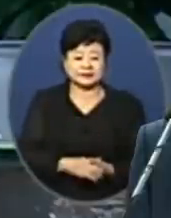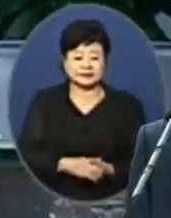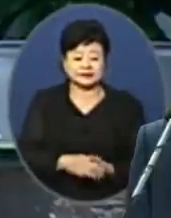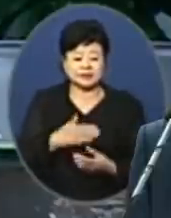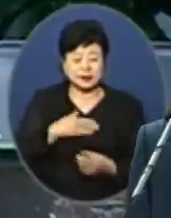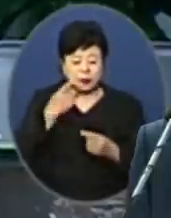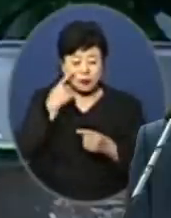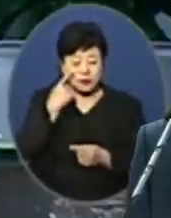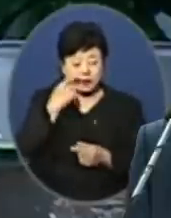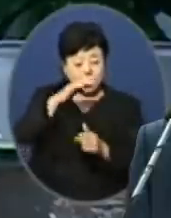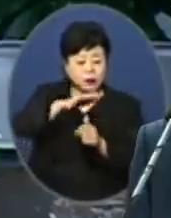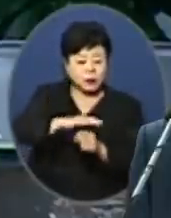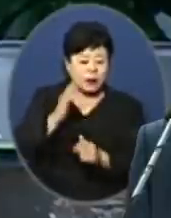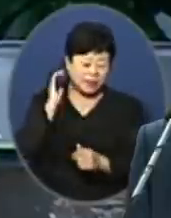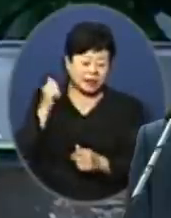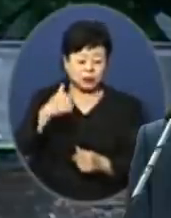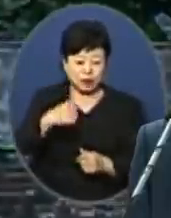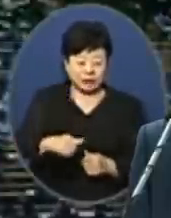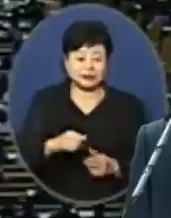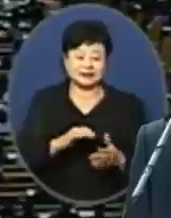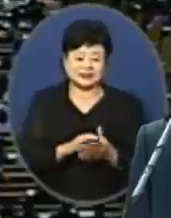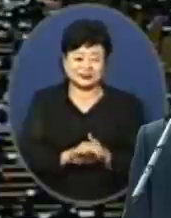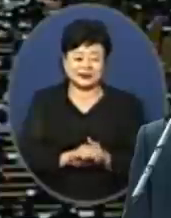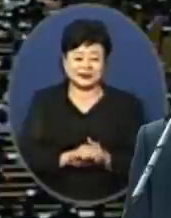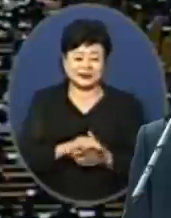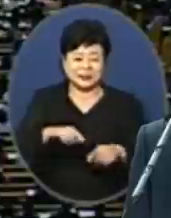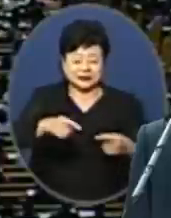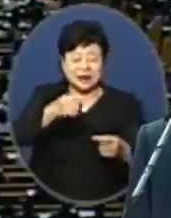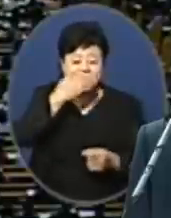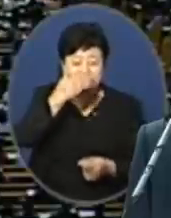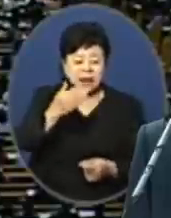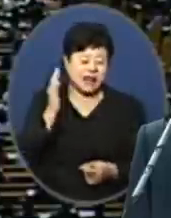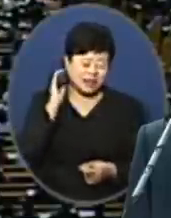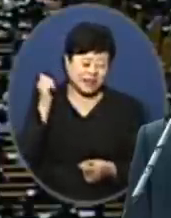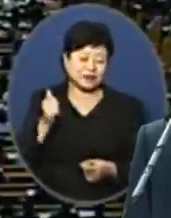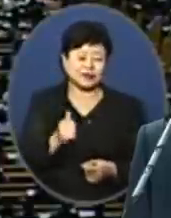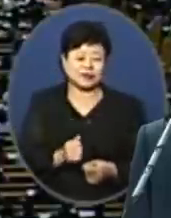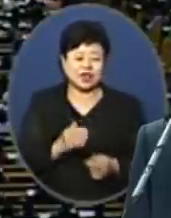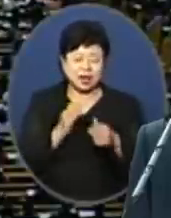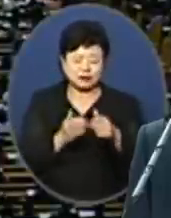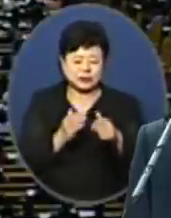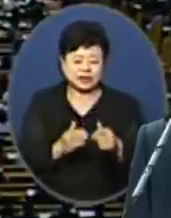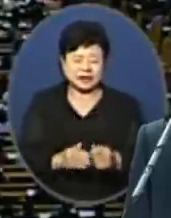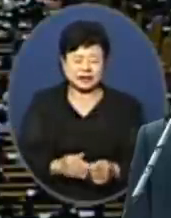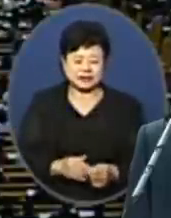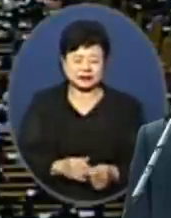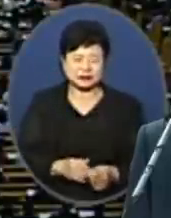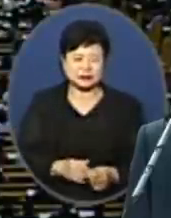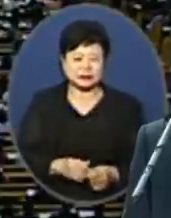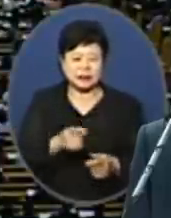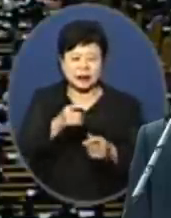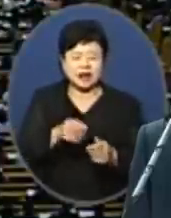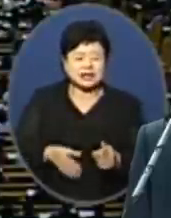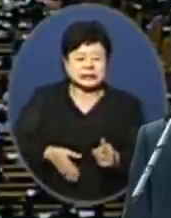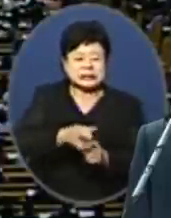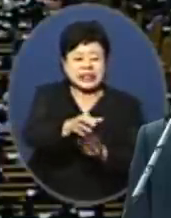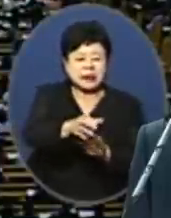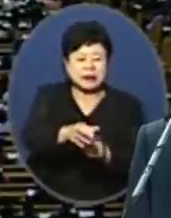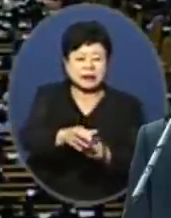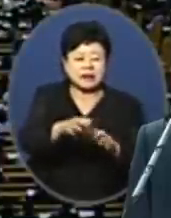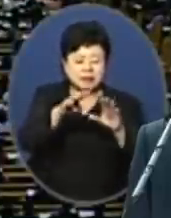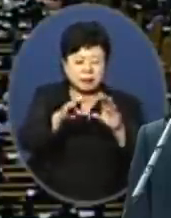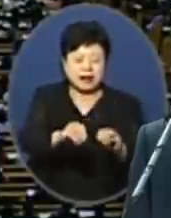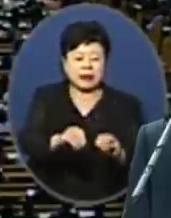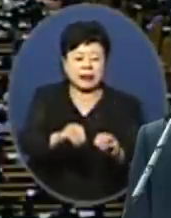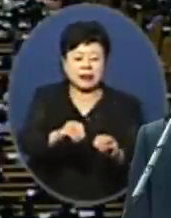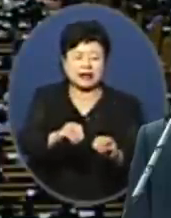알고 보니 그 소년이 바로 대통령의 아들이어서 그래서 그 대통령에게 호소해가지고서 총살생에 받을